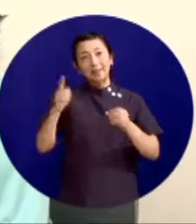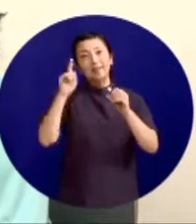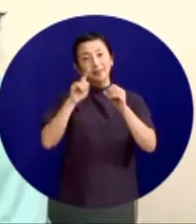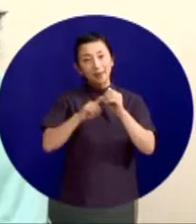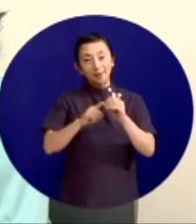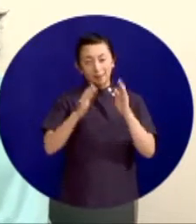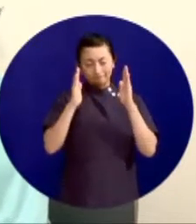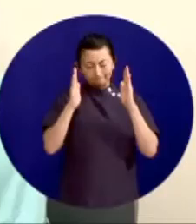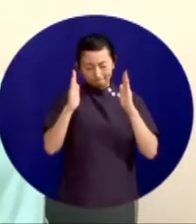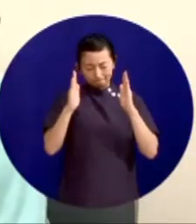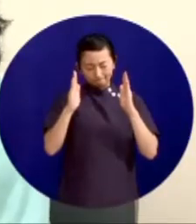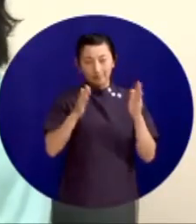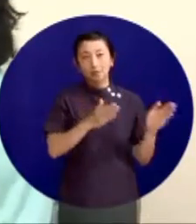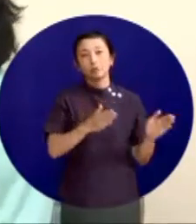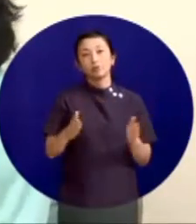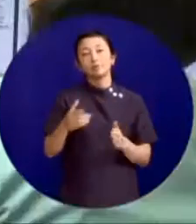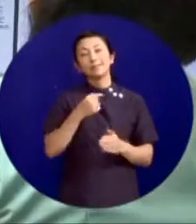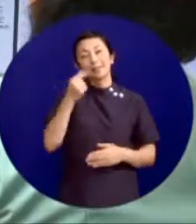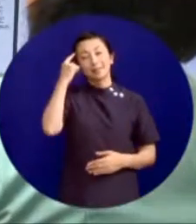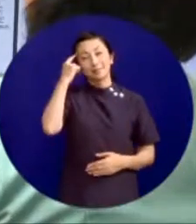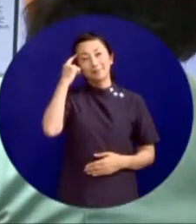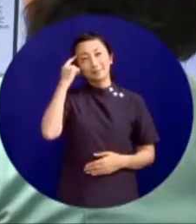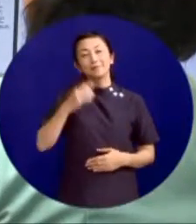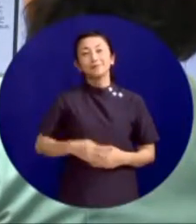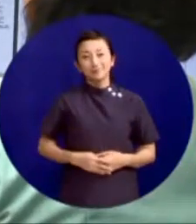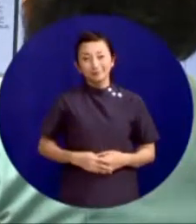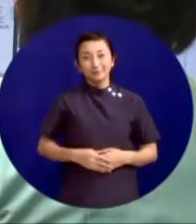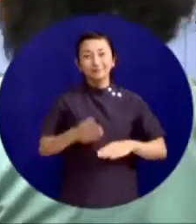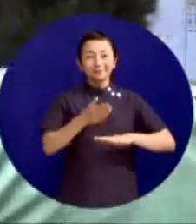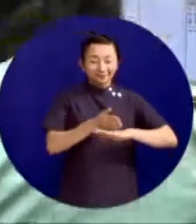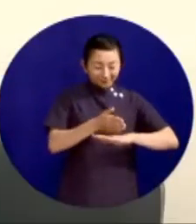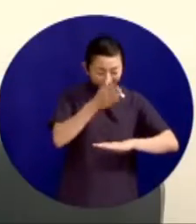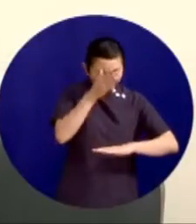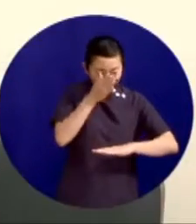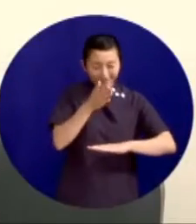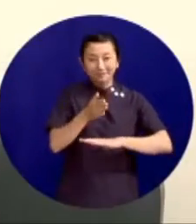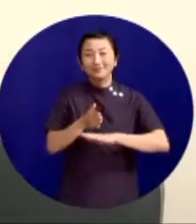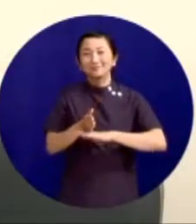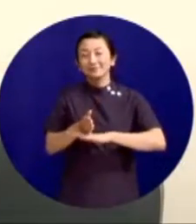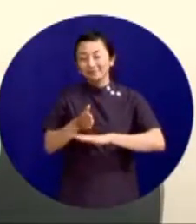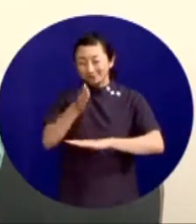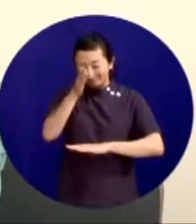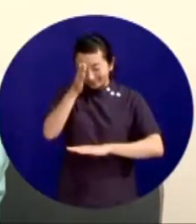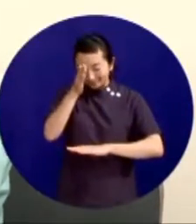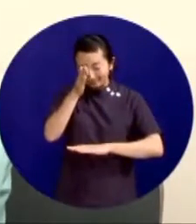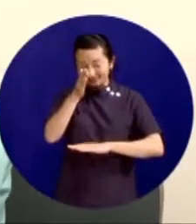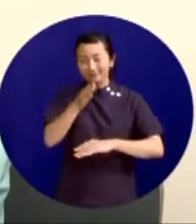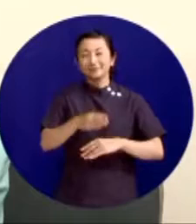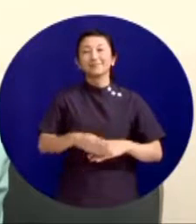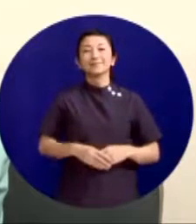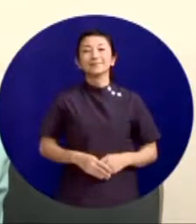り準備していきたいと思っております。 先生、今日はありがとうございました。 ありがとうございました。